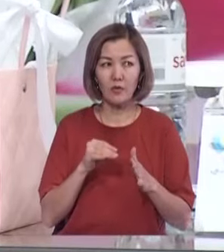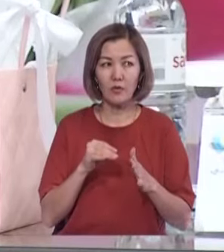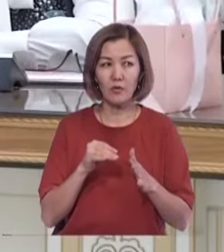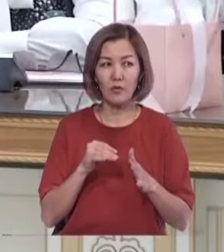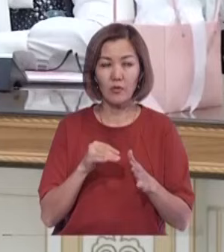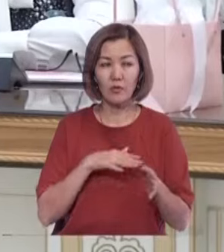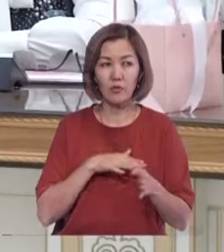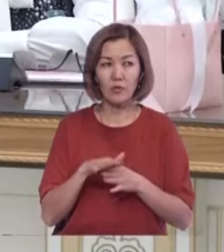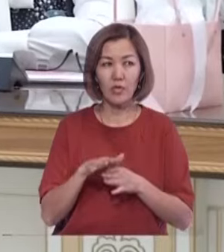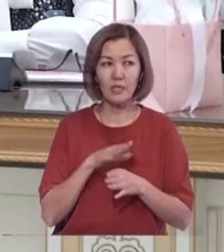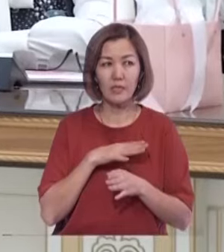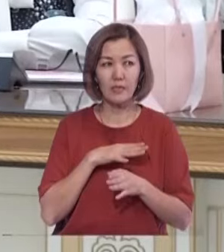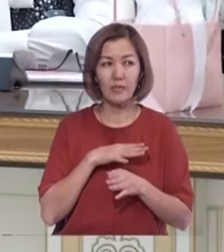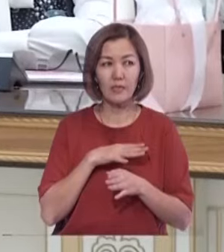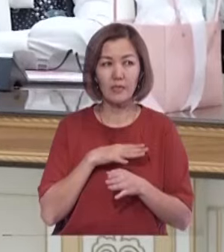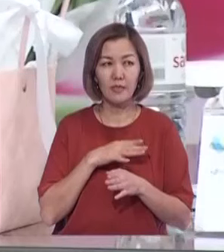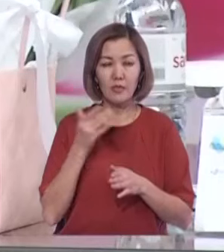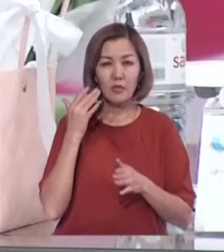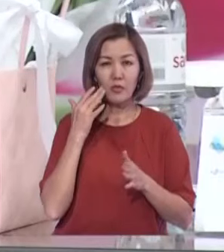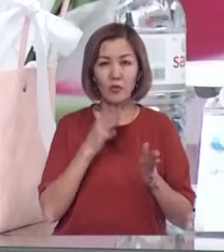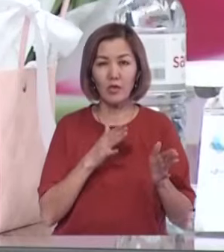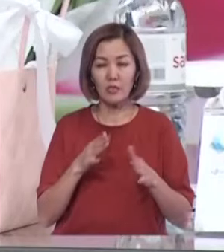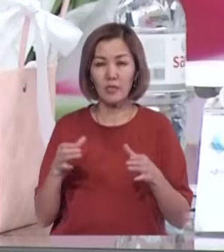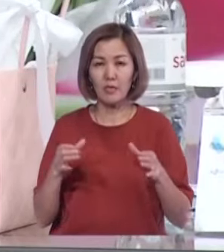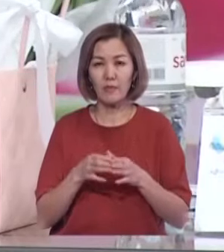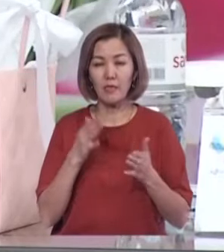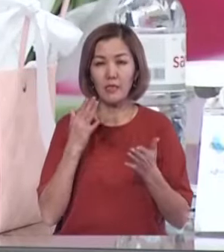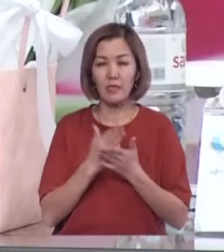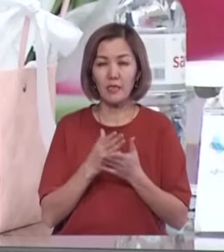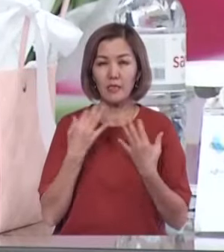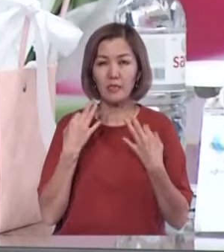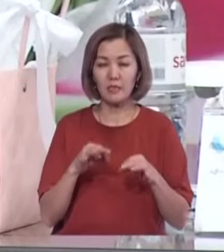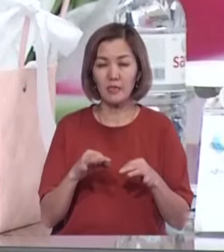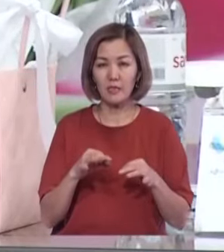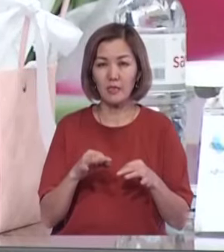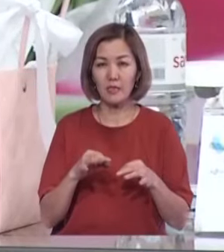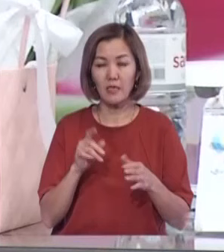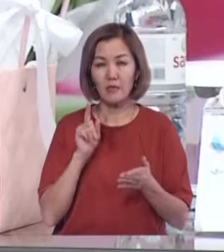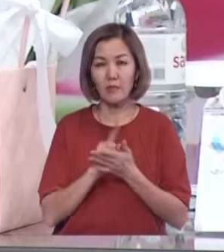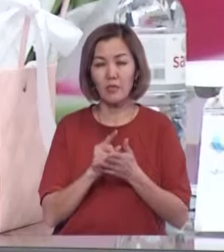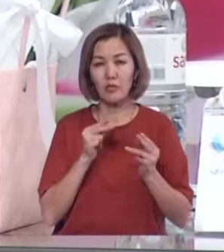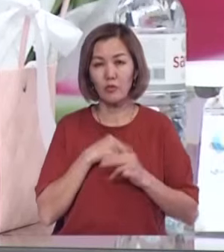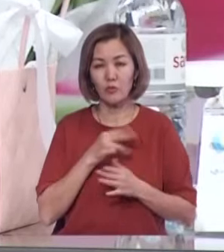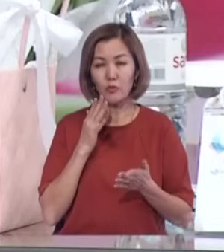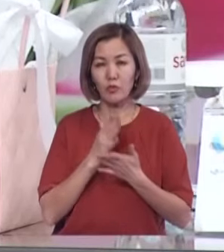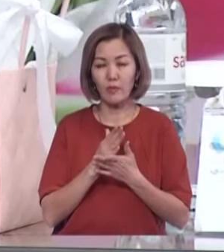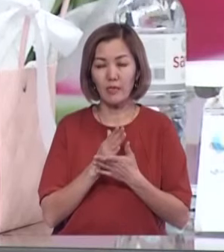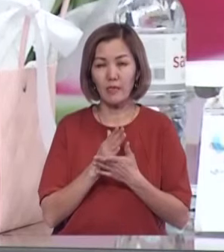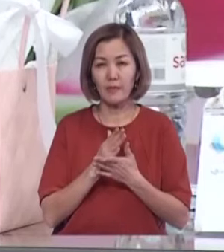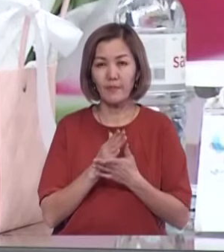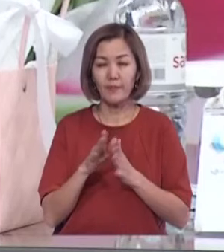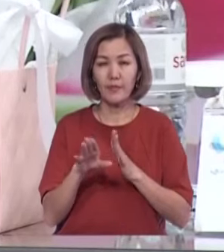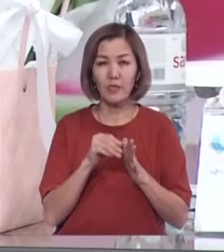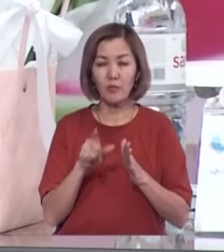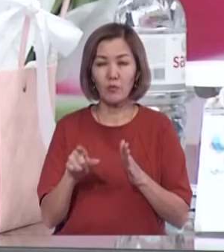асты. Тұрақты комитеттеріңіз освобожденный босатылған міндетті түрде жұмыс істейтін болды.